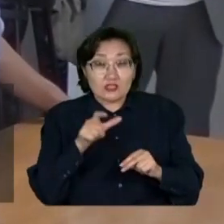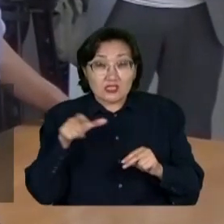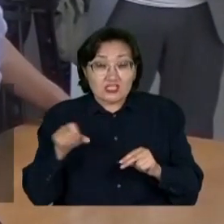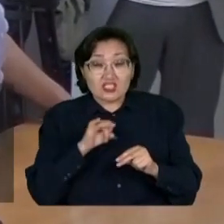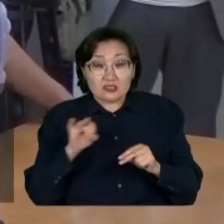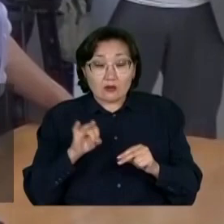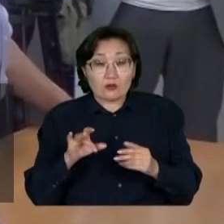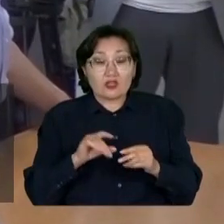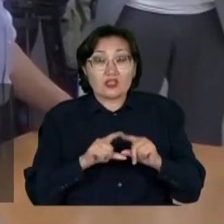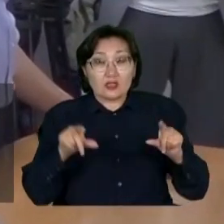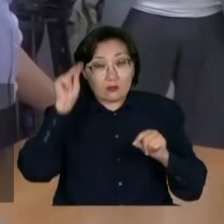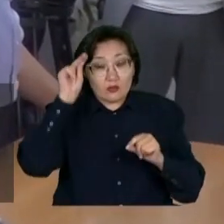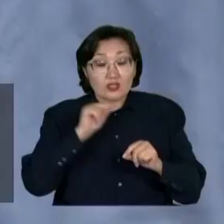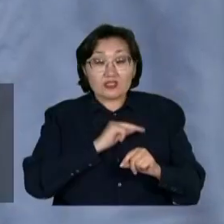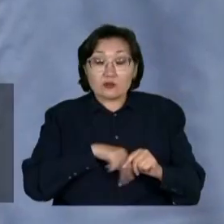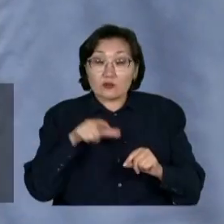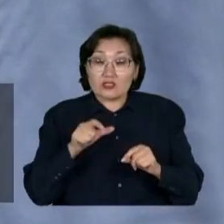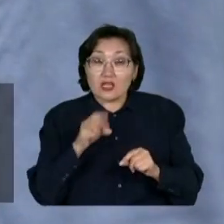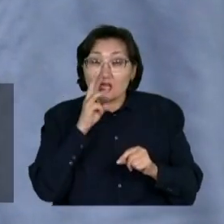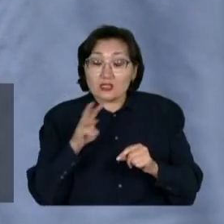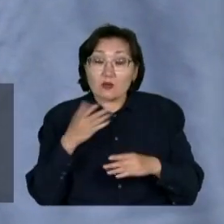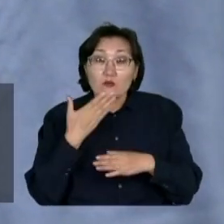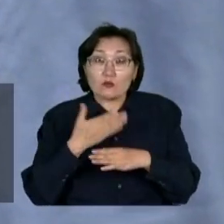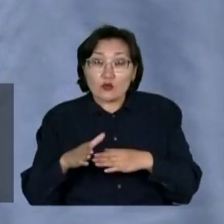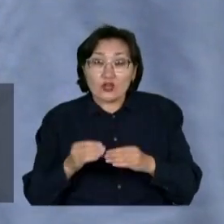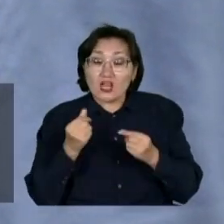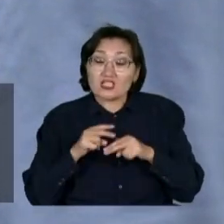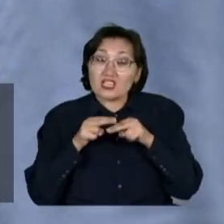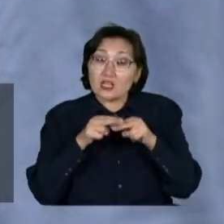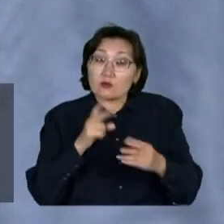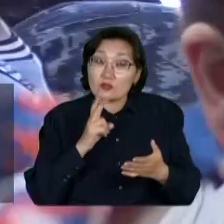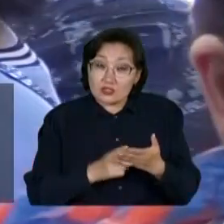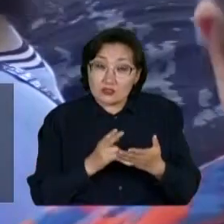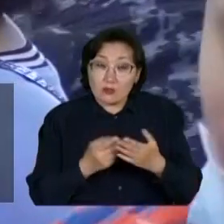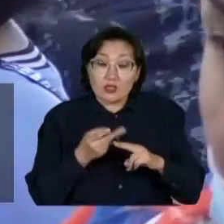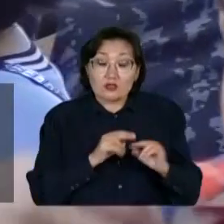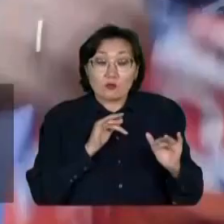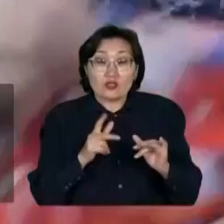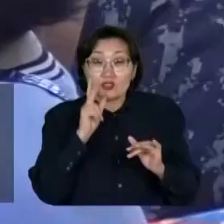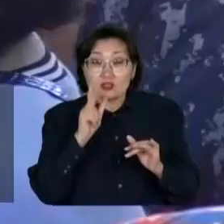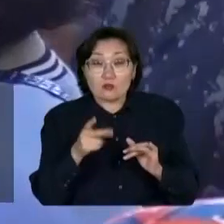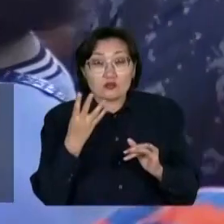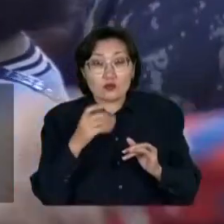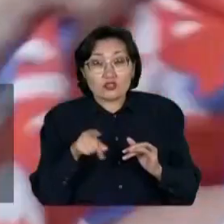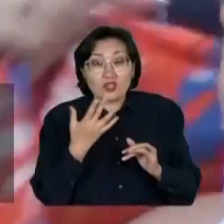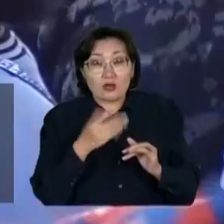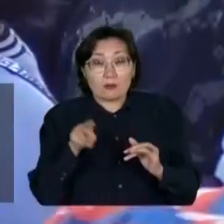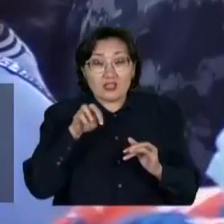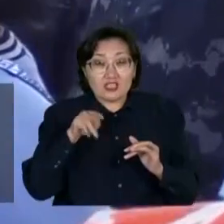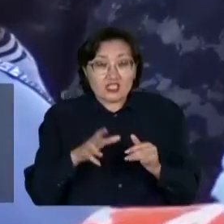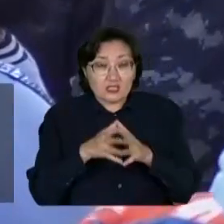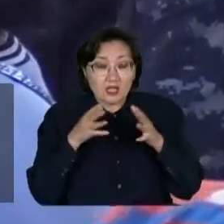және мектеп қызметкерлеріне жалақыдан тыс ақша аударғаны да дәлелденді. Олар осы әдіспен 3 жылда 4,5 миллиард теңгеден